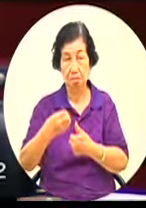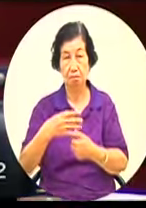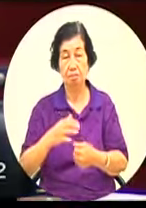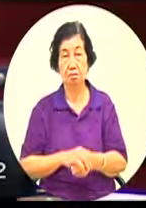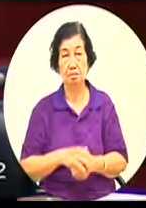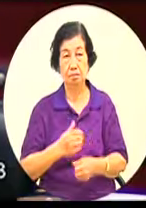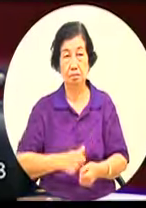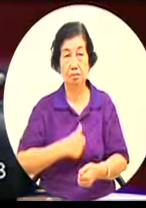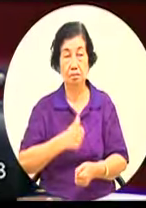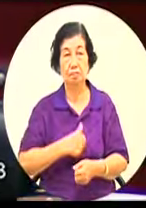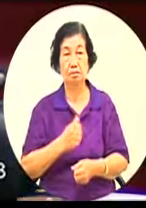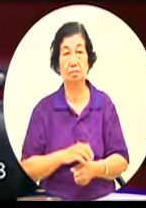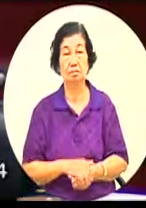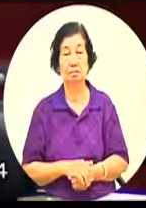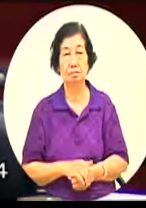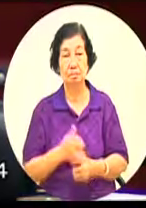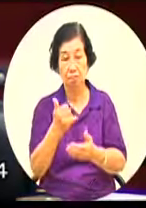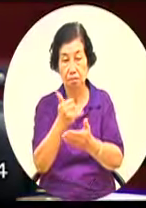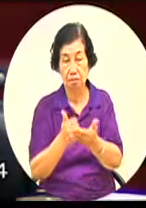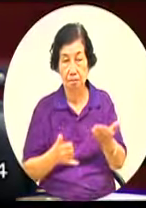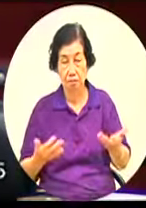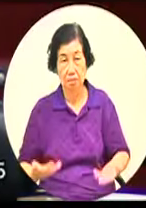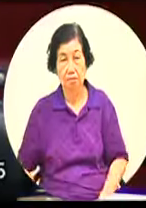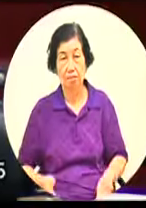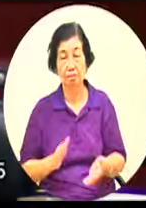实退休了以后，